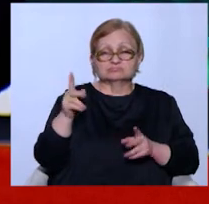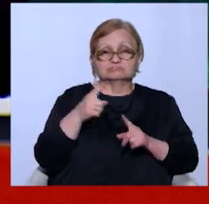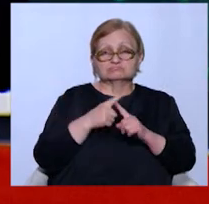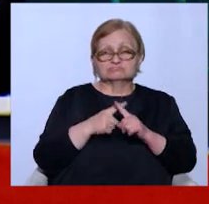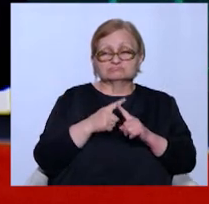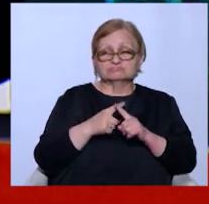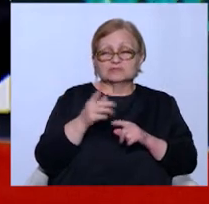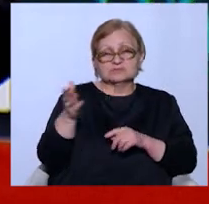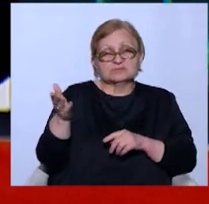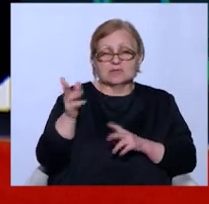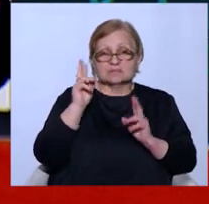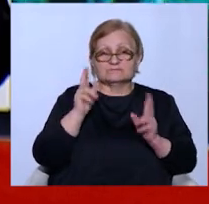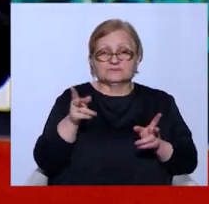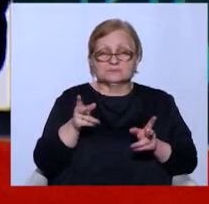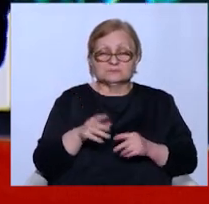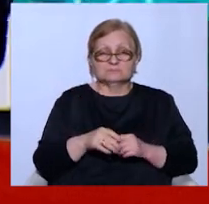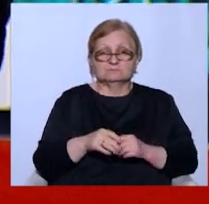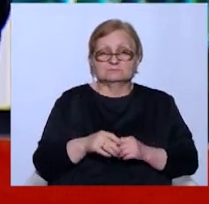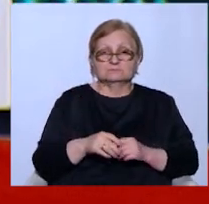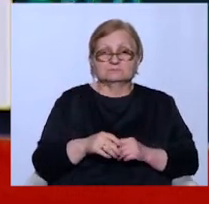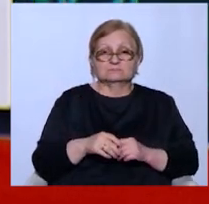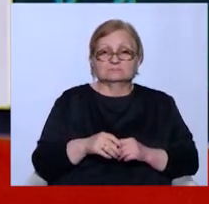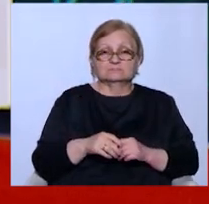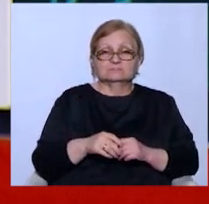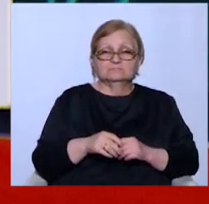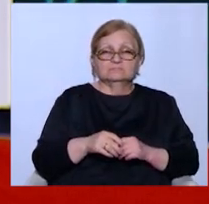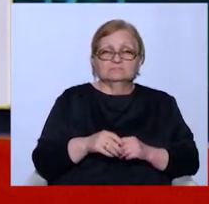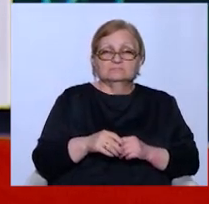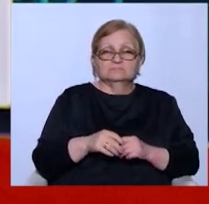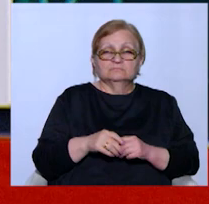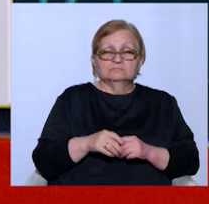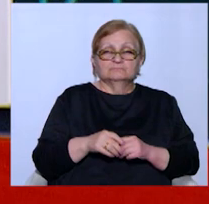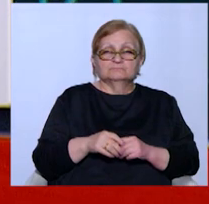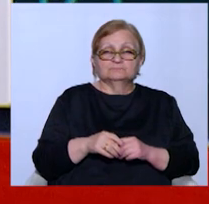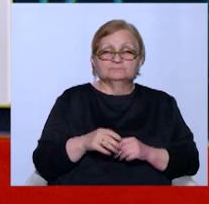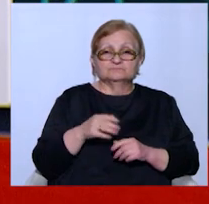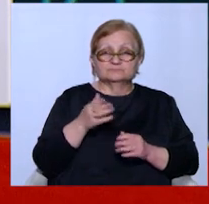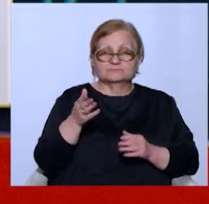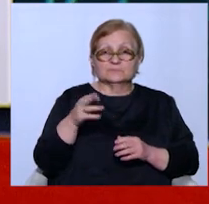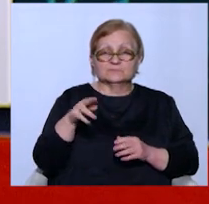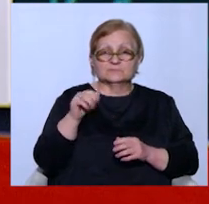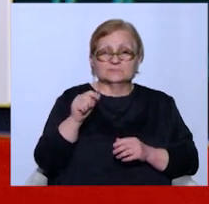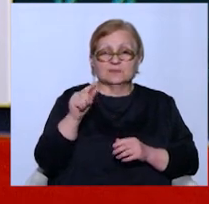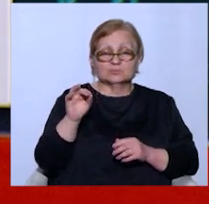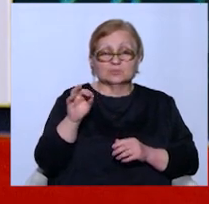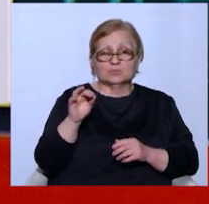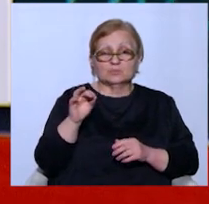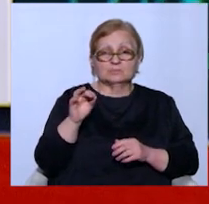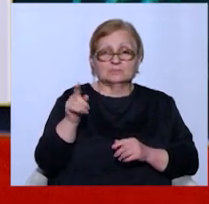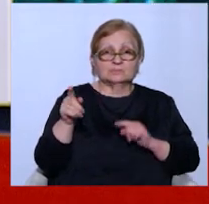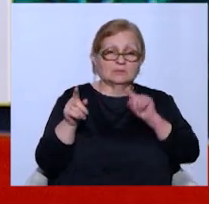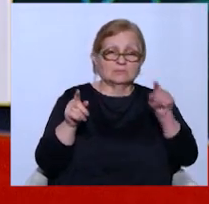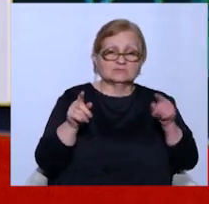რაღაცა, რაღაც უცნობი რიცხვი, რომელიც არ ვიცით. ესე იგი შესაბამისად, რადგან მარიცას დათოს ვადარებთ, ესე იგი დათო რომ მცოდნოდა,